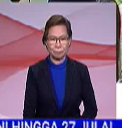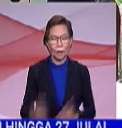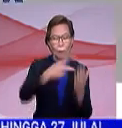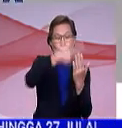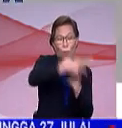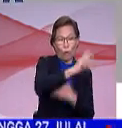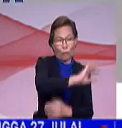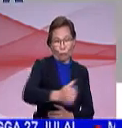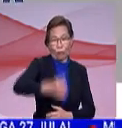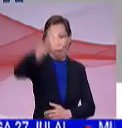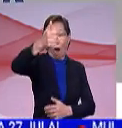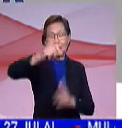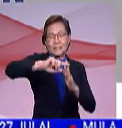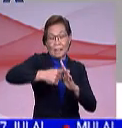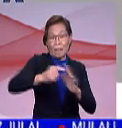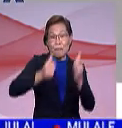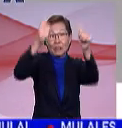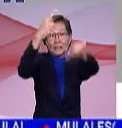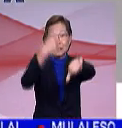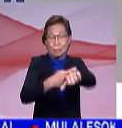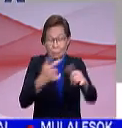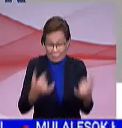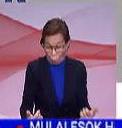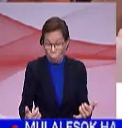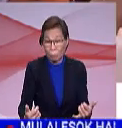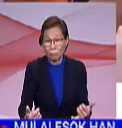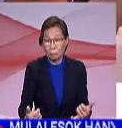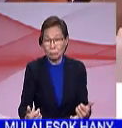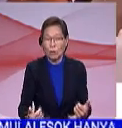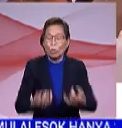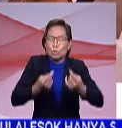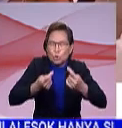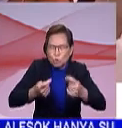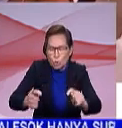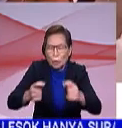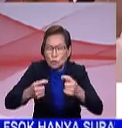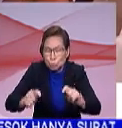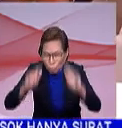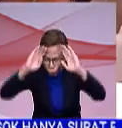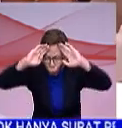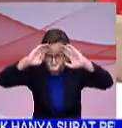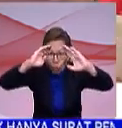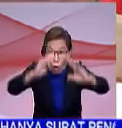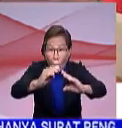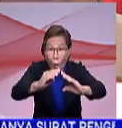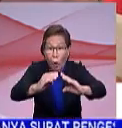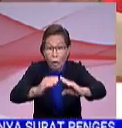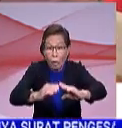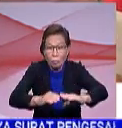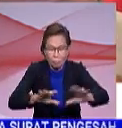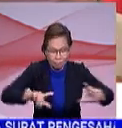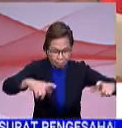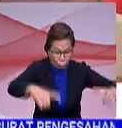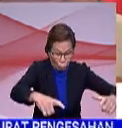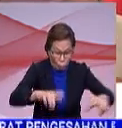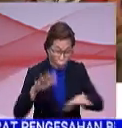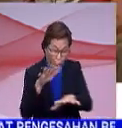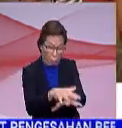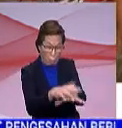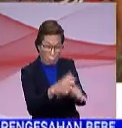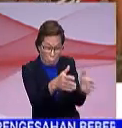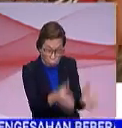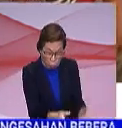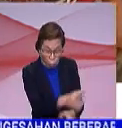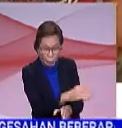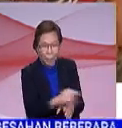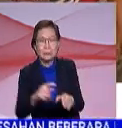Projek rintis yang digerakkan julung kalinya hari ini adalah satu percubaan yang memfokuskan kepada kawasan tumpuan penduduk dan